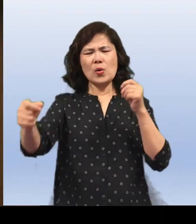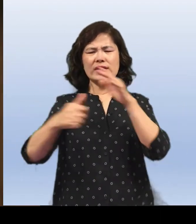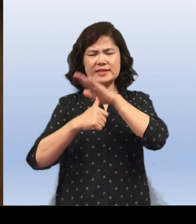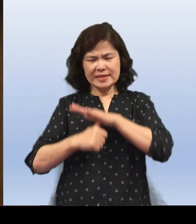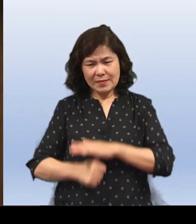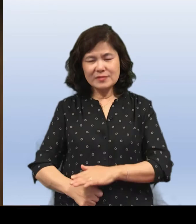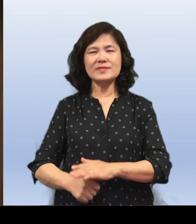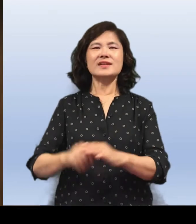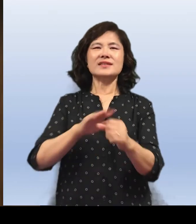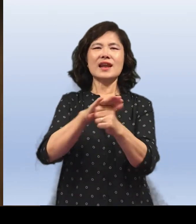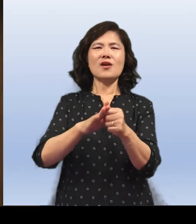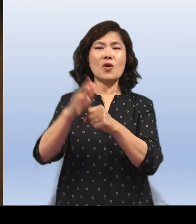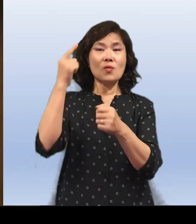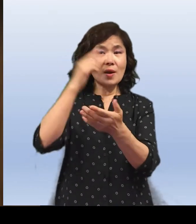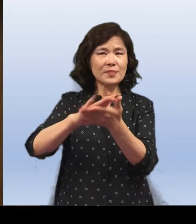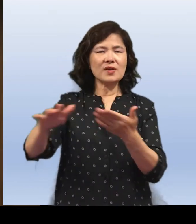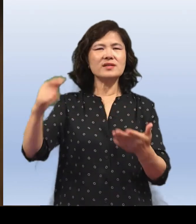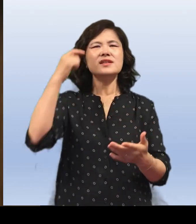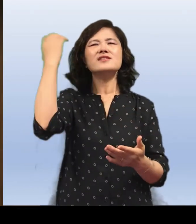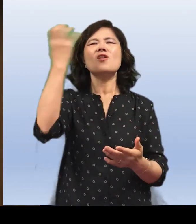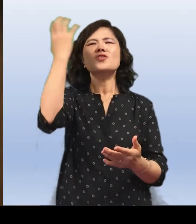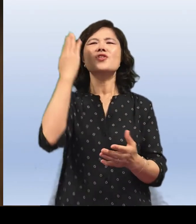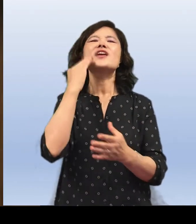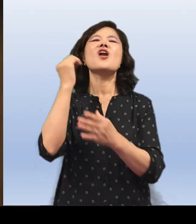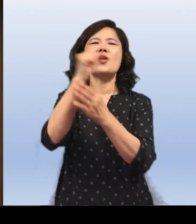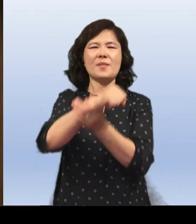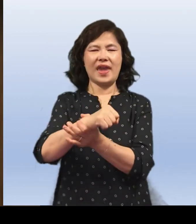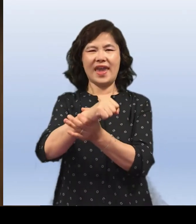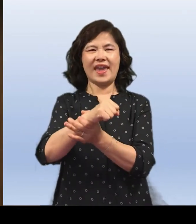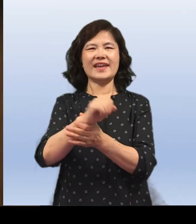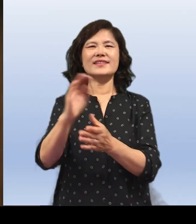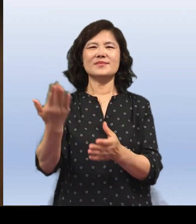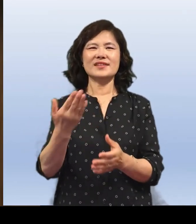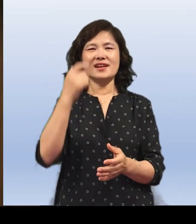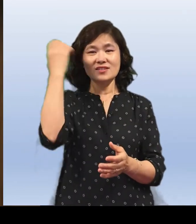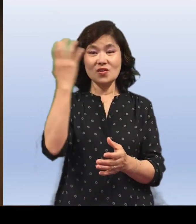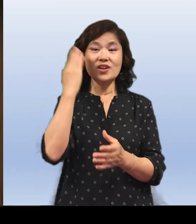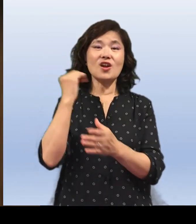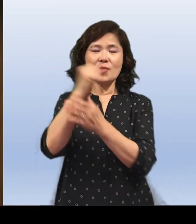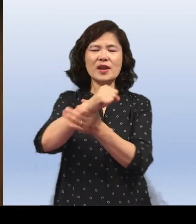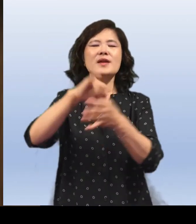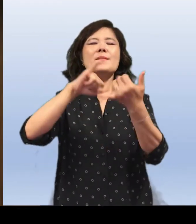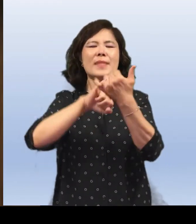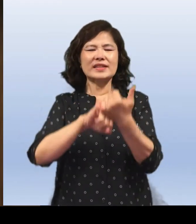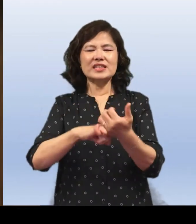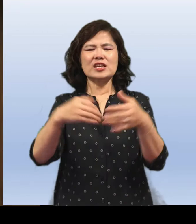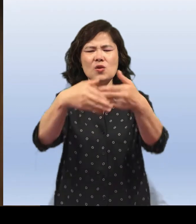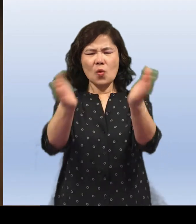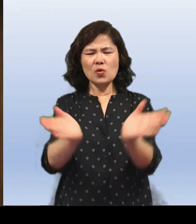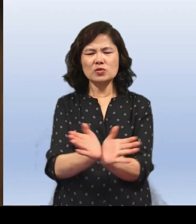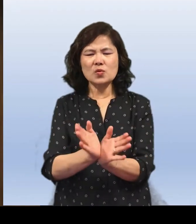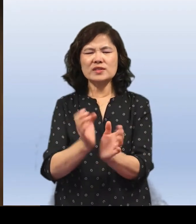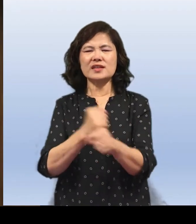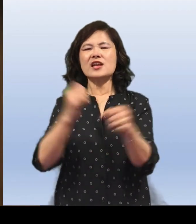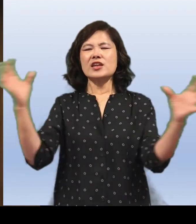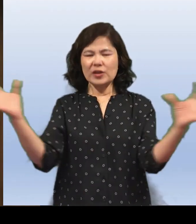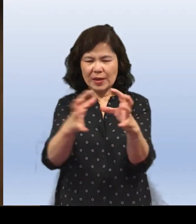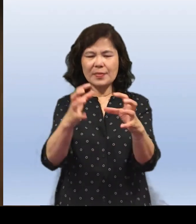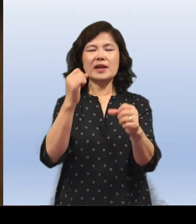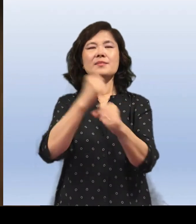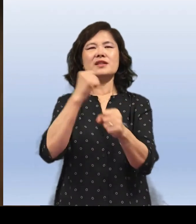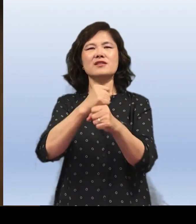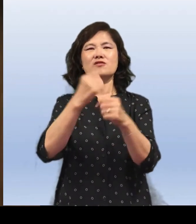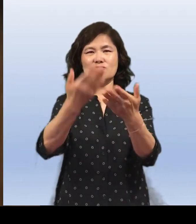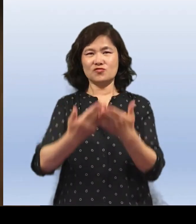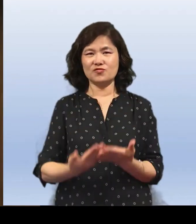사랑과 화평은 성령의 열매입니다. 이 성령의 열매는 반드시 공동체를 연합하게